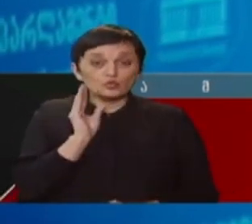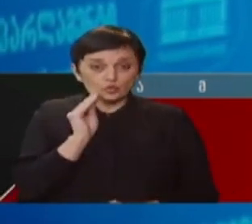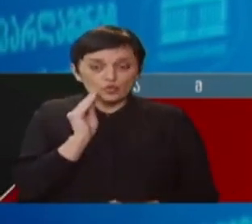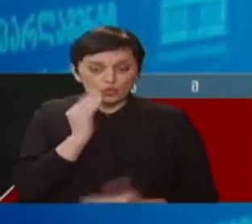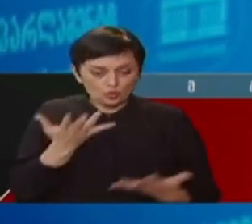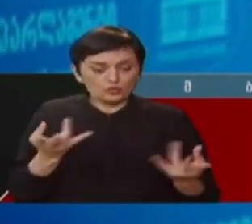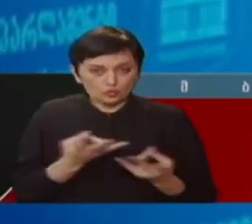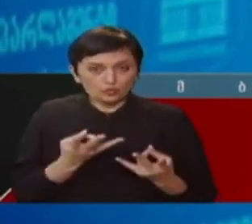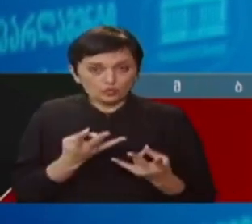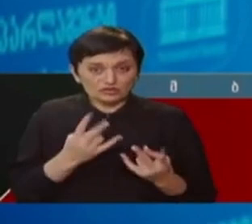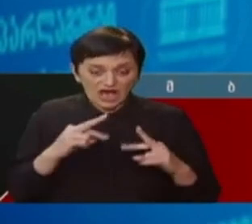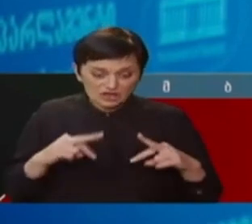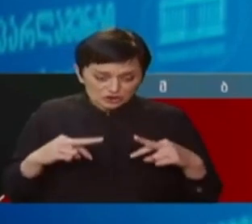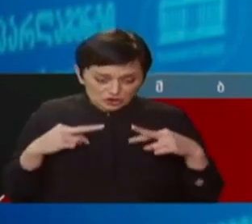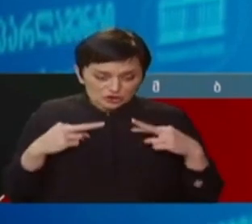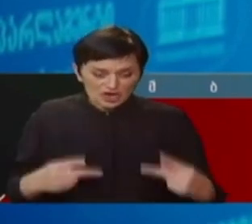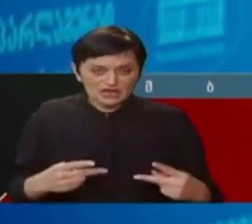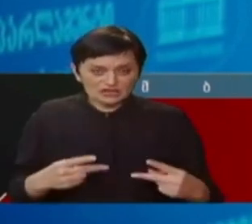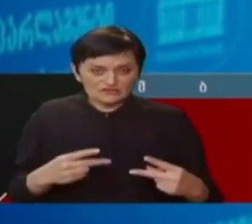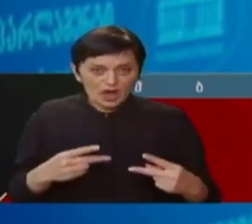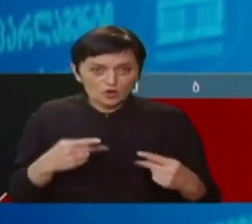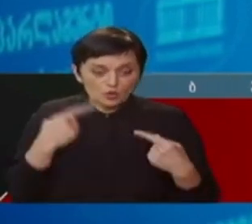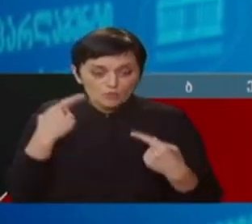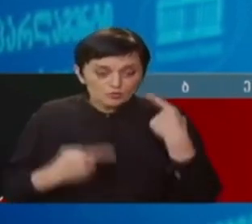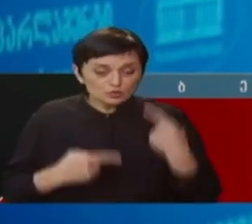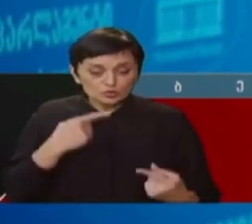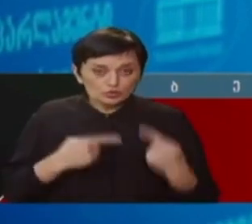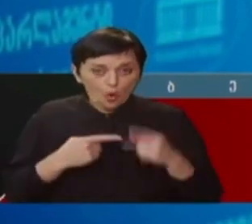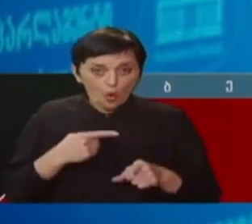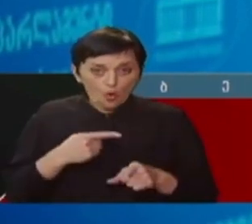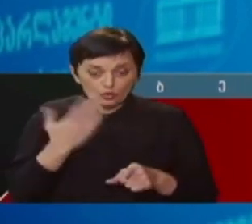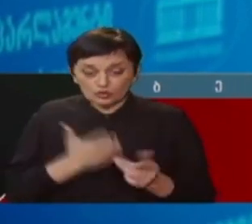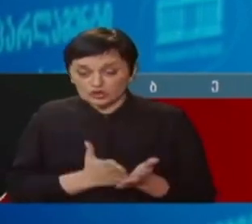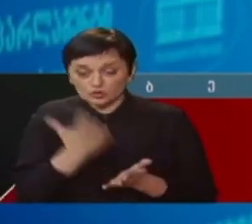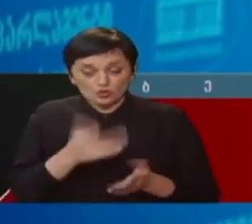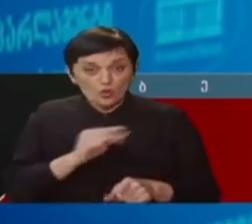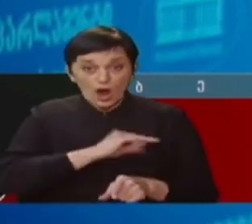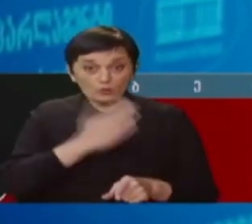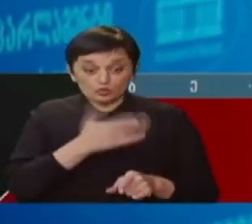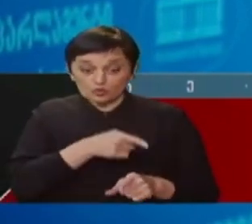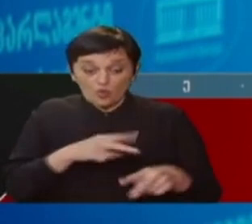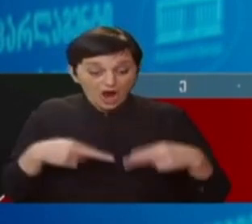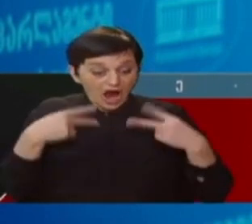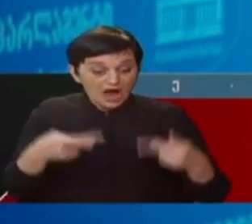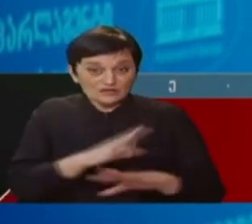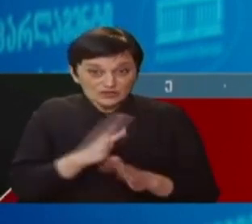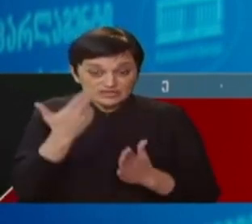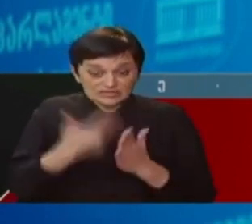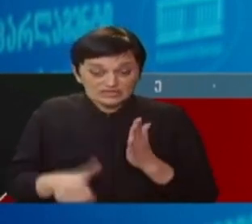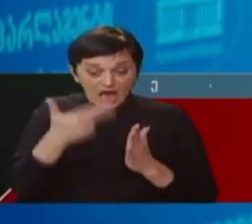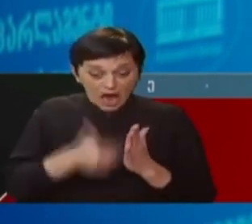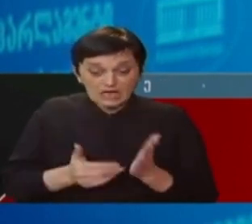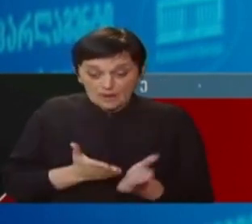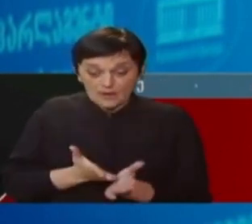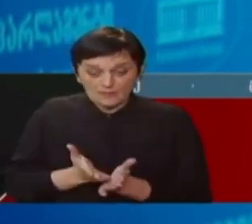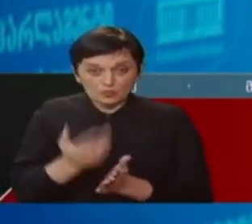უნდა შეცვალონ ბრძოლის ტაქტიკა, თუ ის არ მუშაობს. Და თუ შენ არ წვლი ბრძოლის ტაქტიკას და სულ წაგებისკენ ხარ მიდრეკილი,